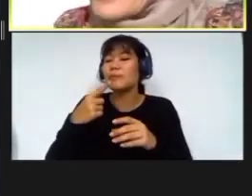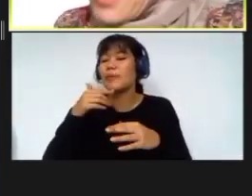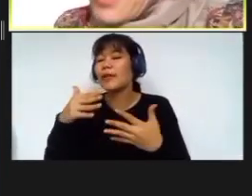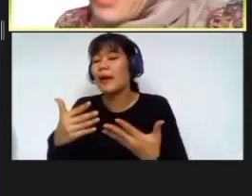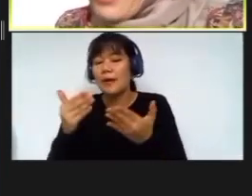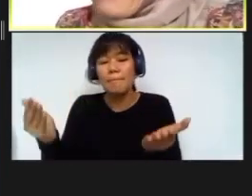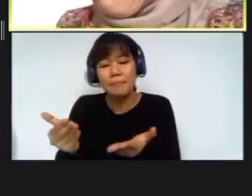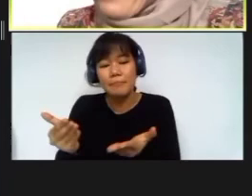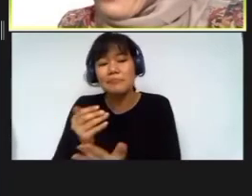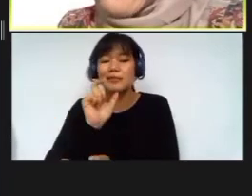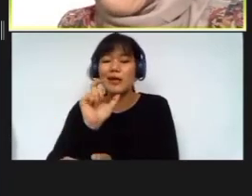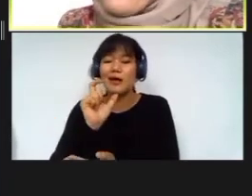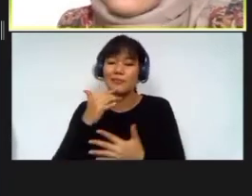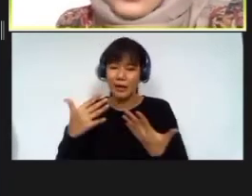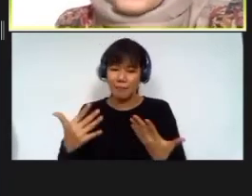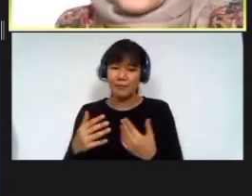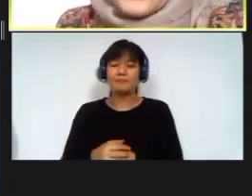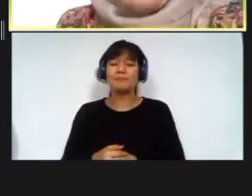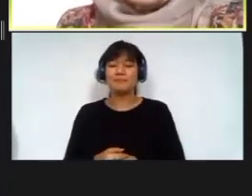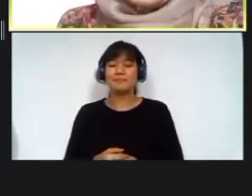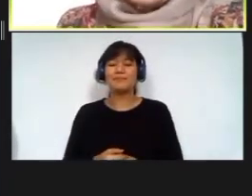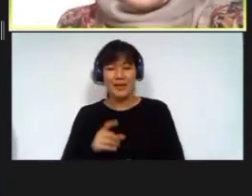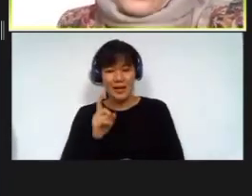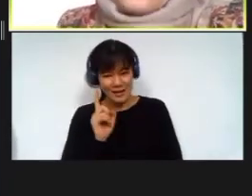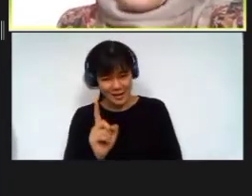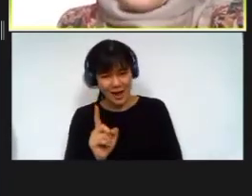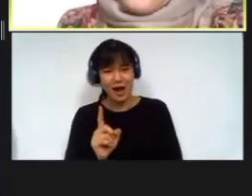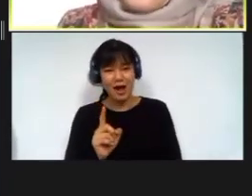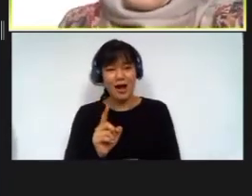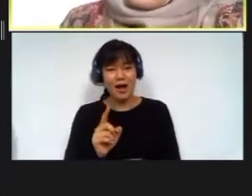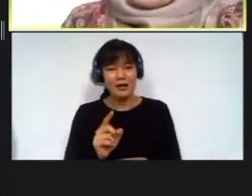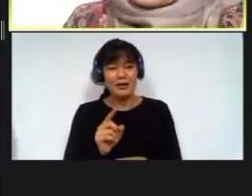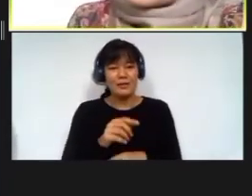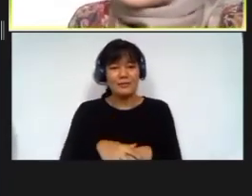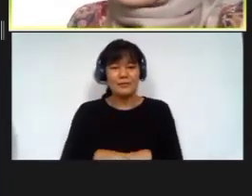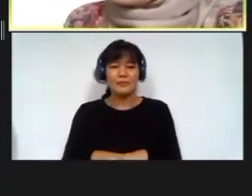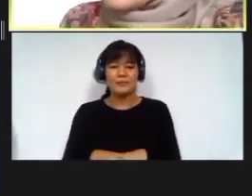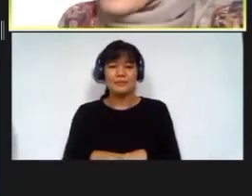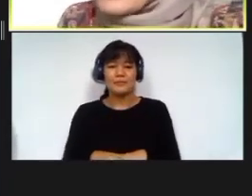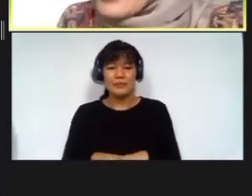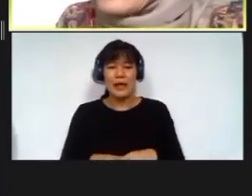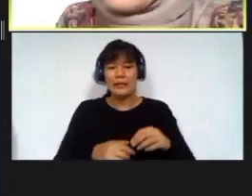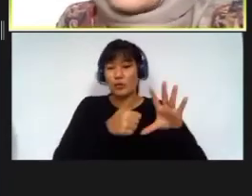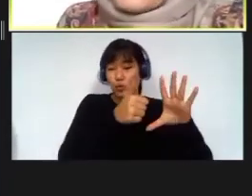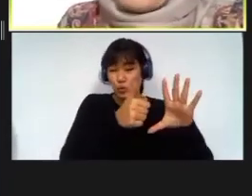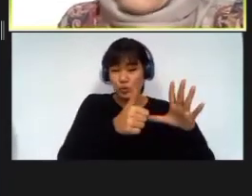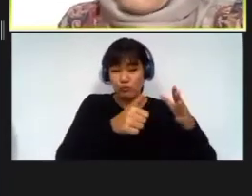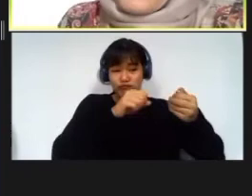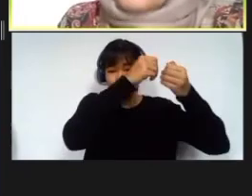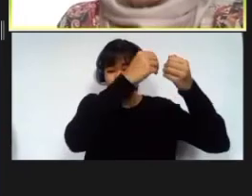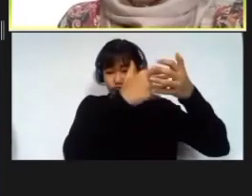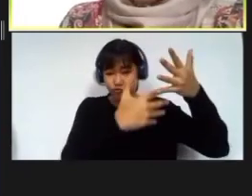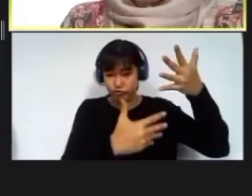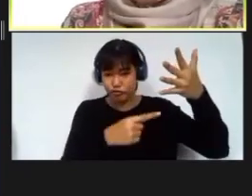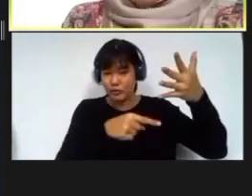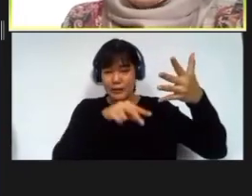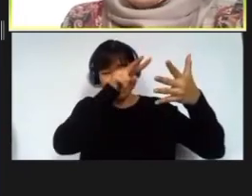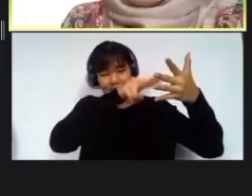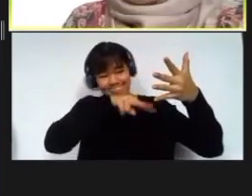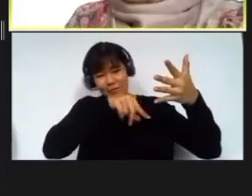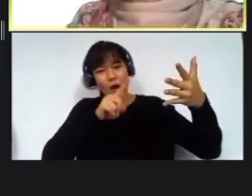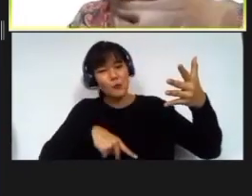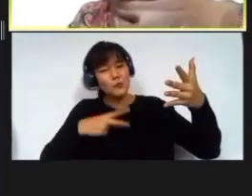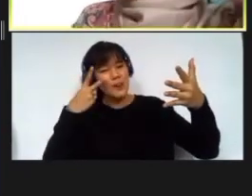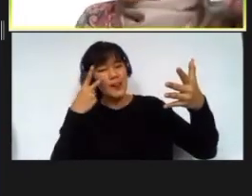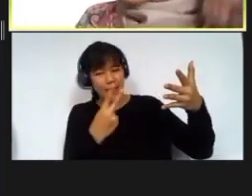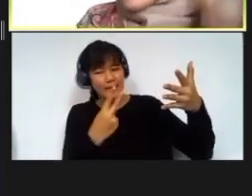pemberdayaannya seperti apa. Nah ini nih mesti dicek dalam regulasi dan kebijakan yang ibu bapak